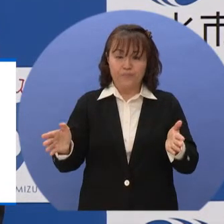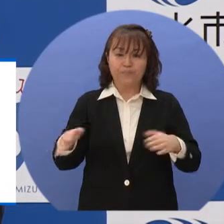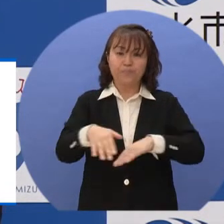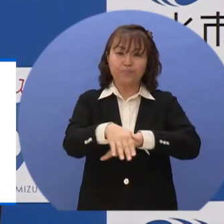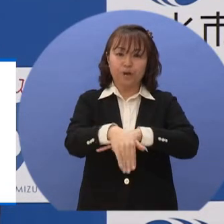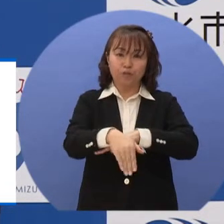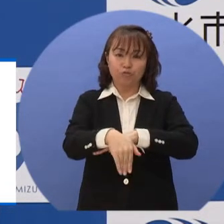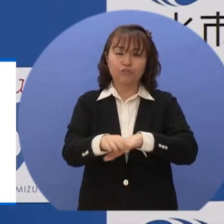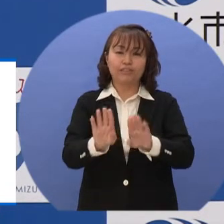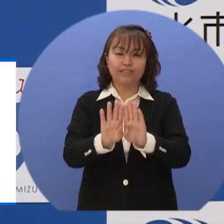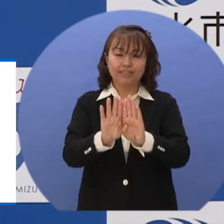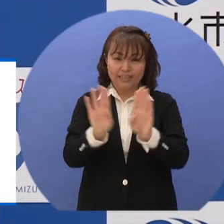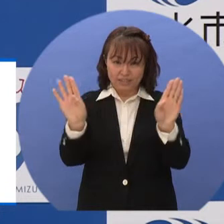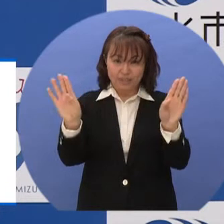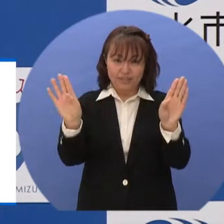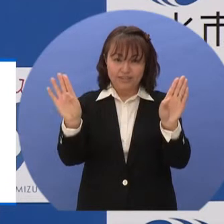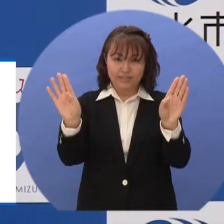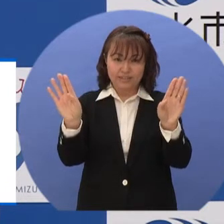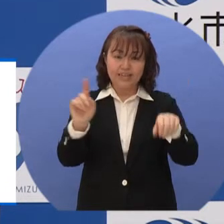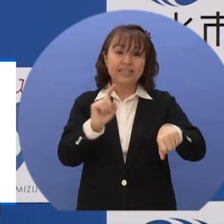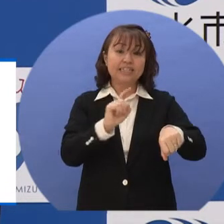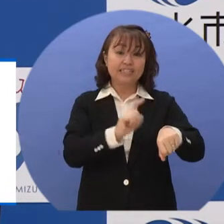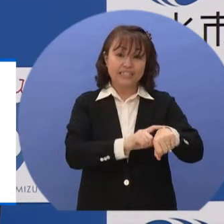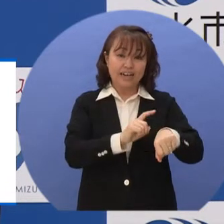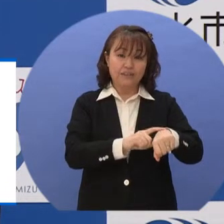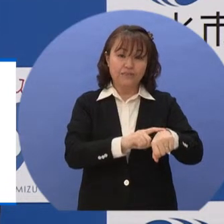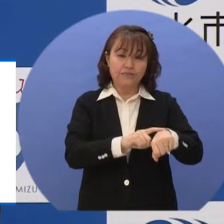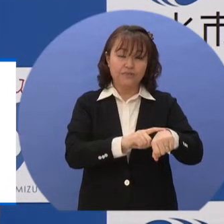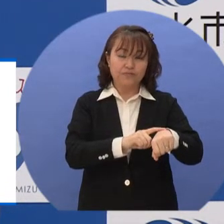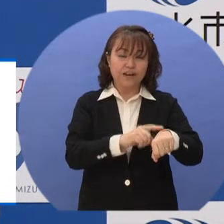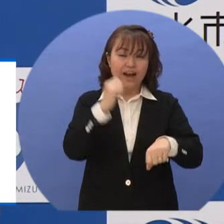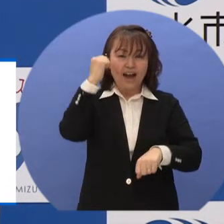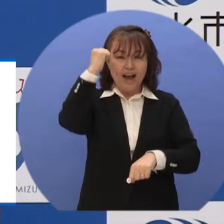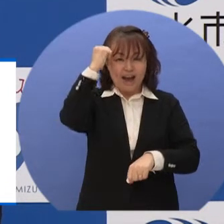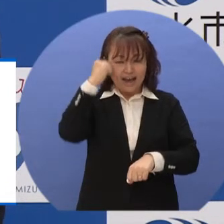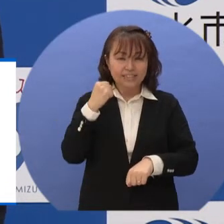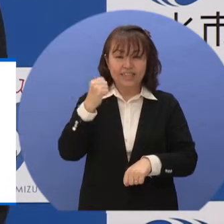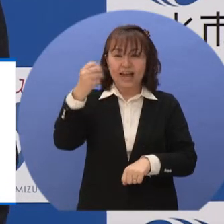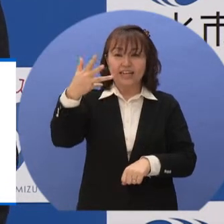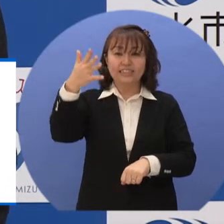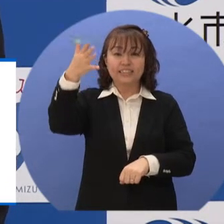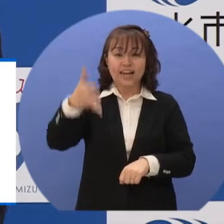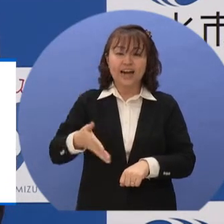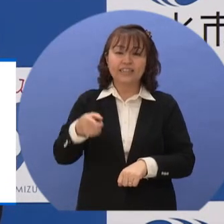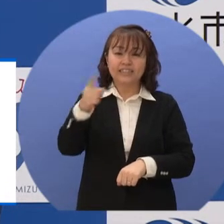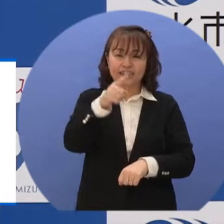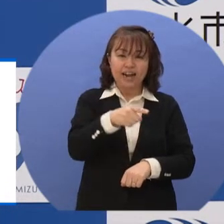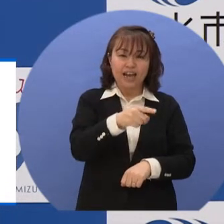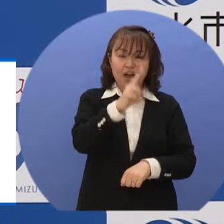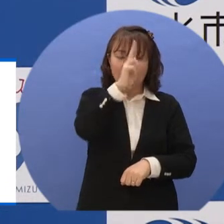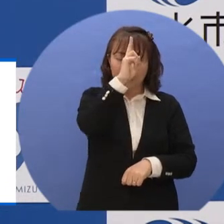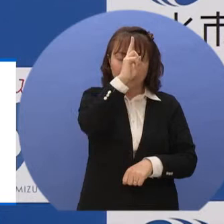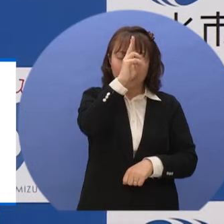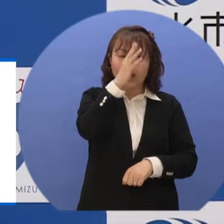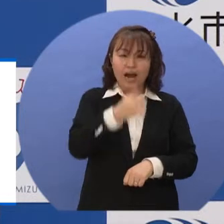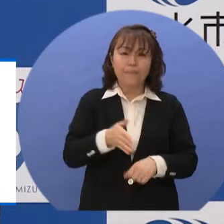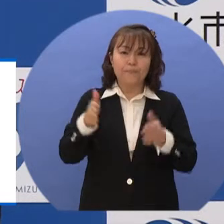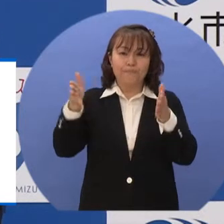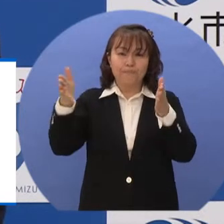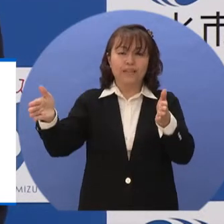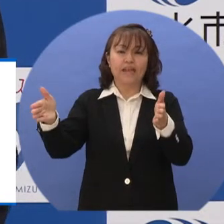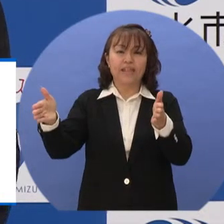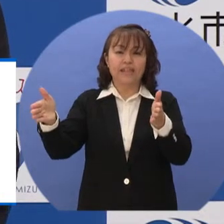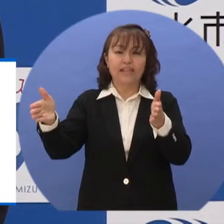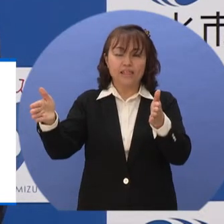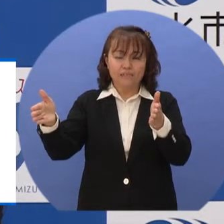たいと考えておりますえ時間はそれぞれえ午前8時半から午後0時30分までまいわば午前